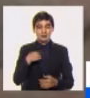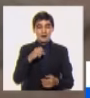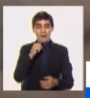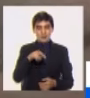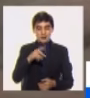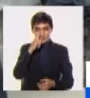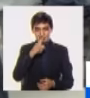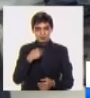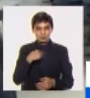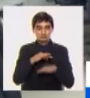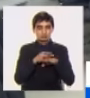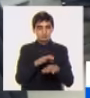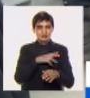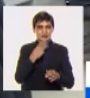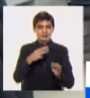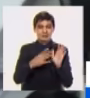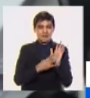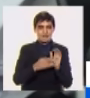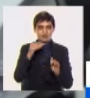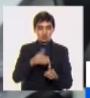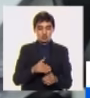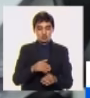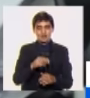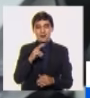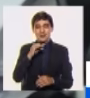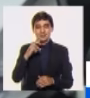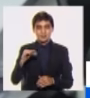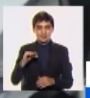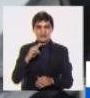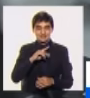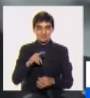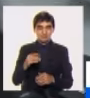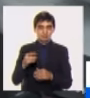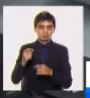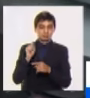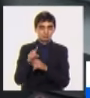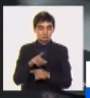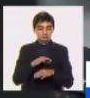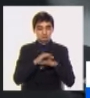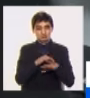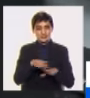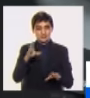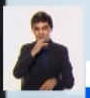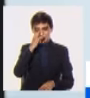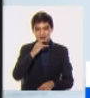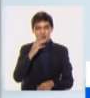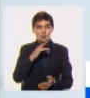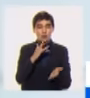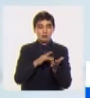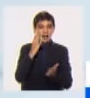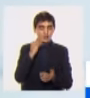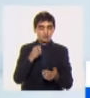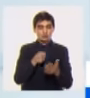мы достали 39000 посылок kaspi.kz но конечно получателю по всему казахстану от города алматы и